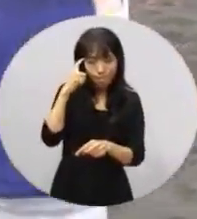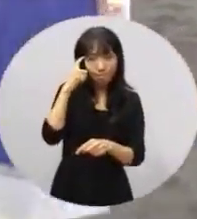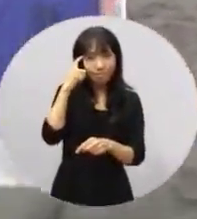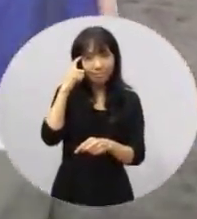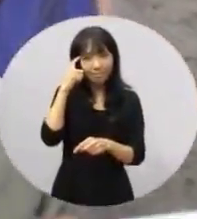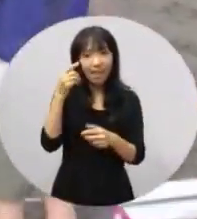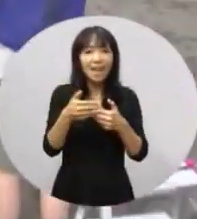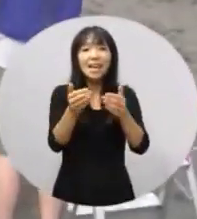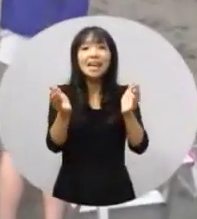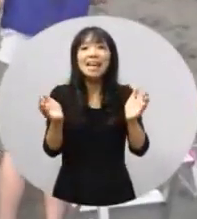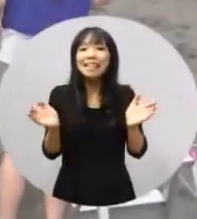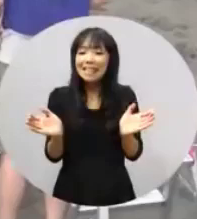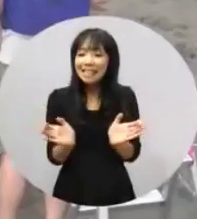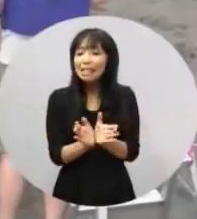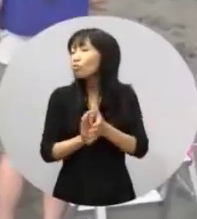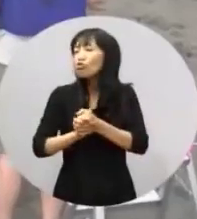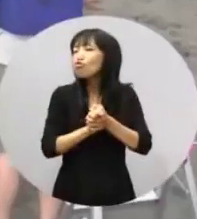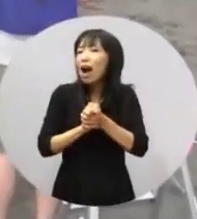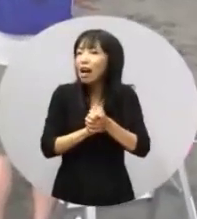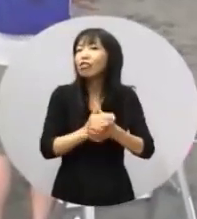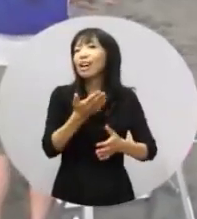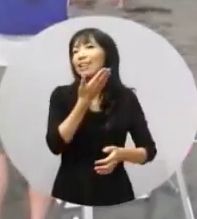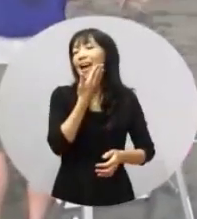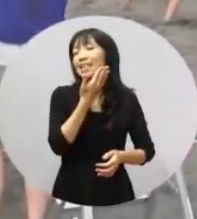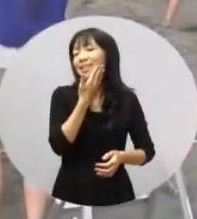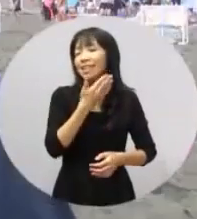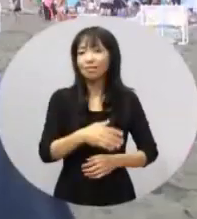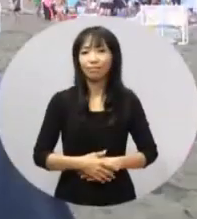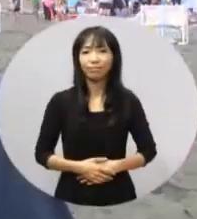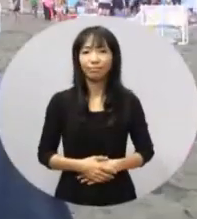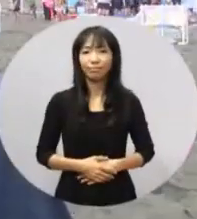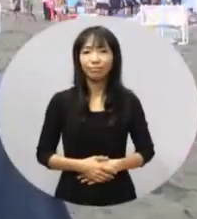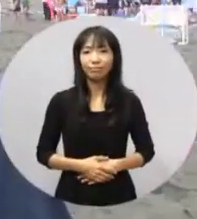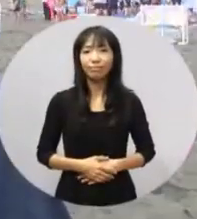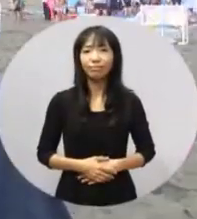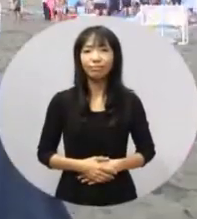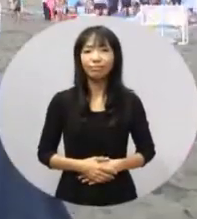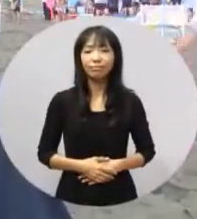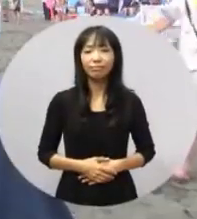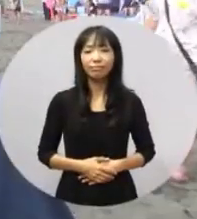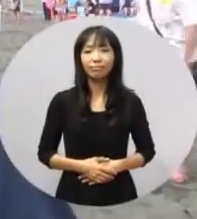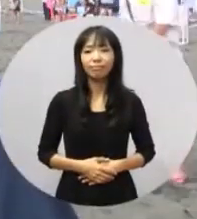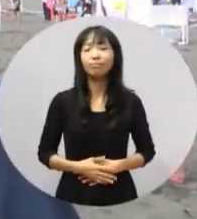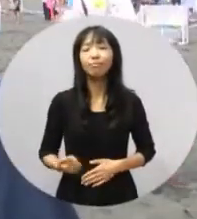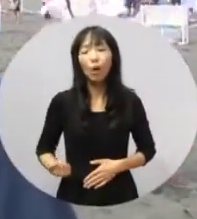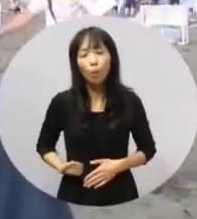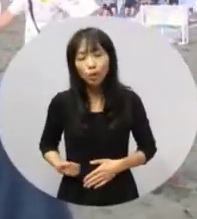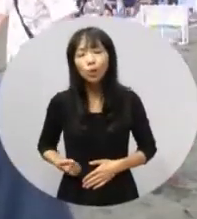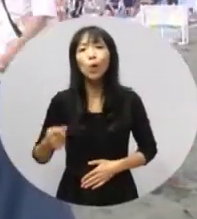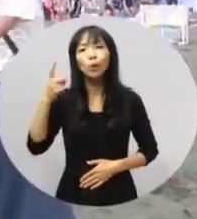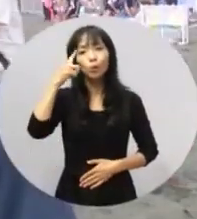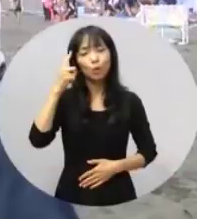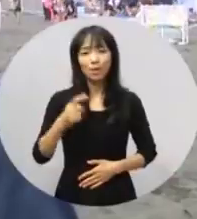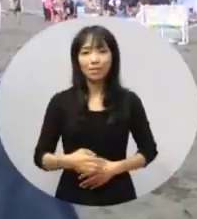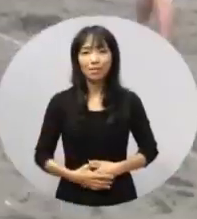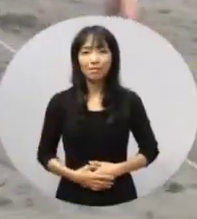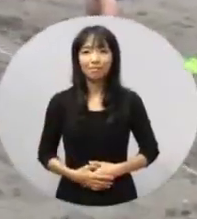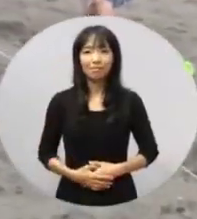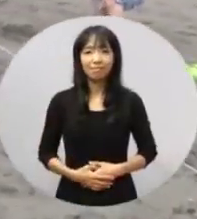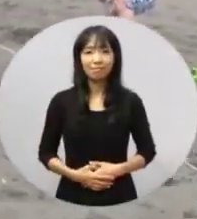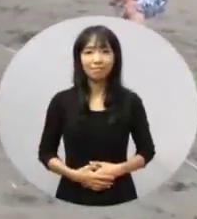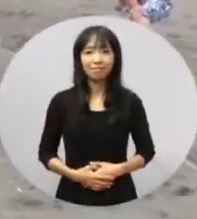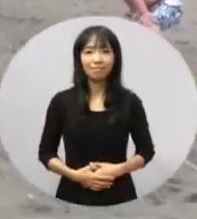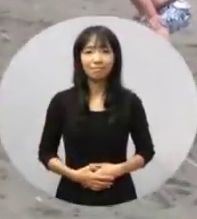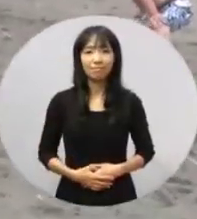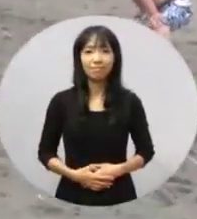結構チームは僕があの鍵を握るスポーツになっててまあトータルでそういったところは面白いなぁと思いますね